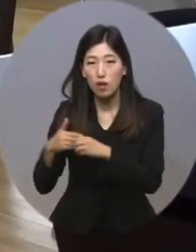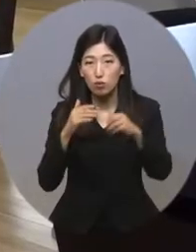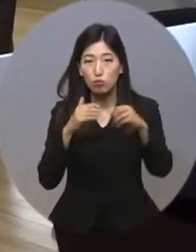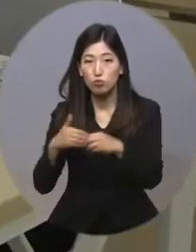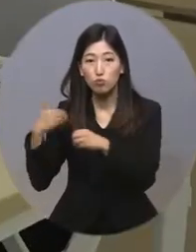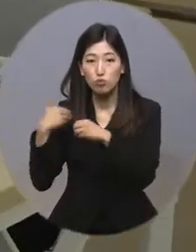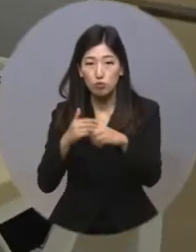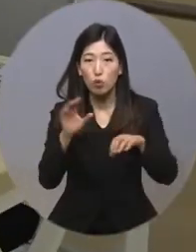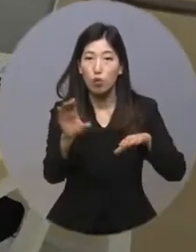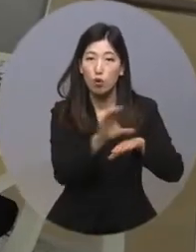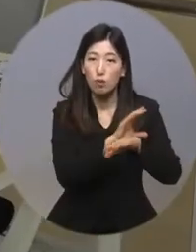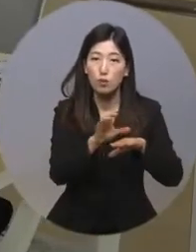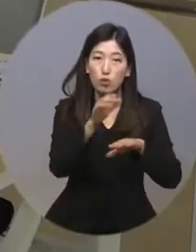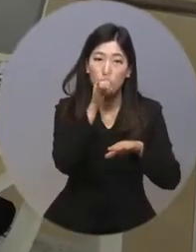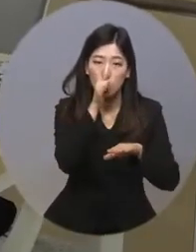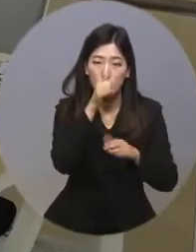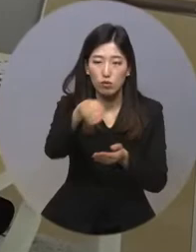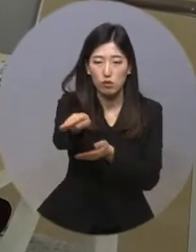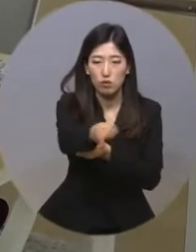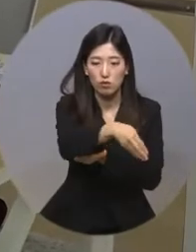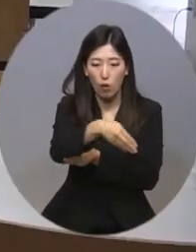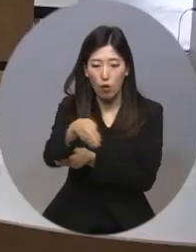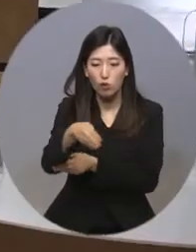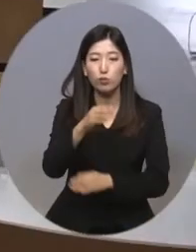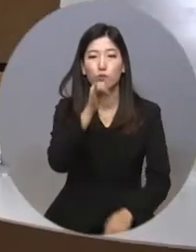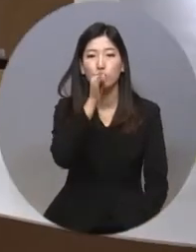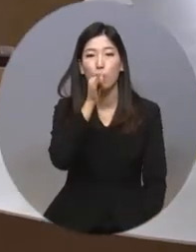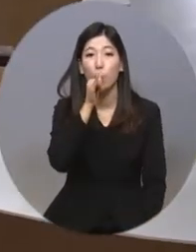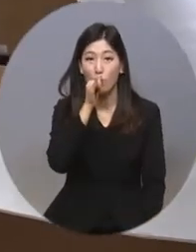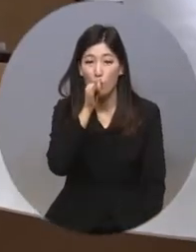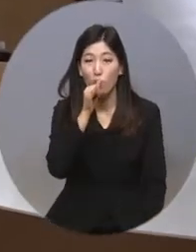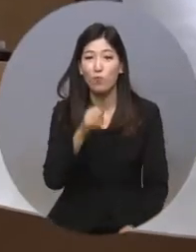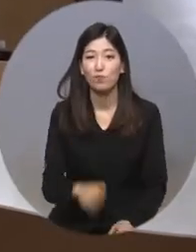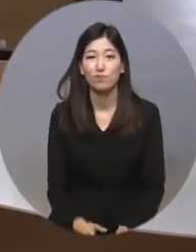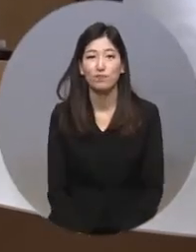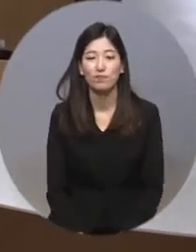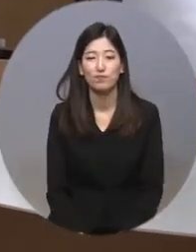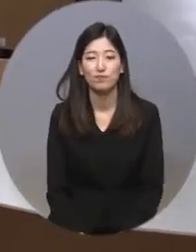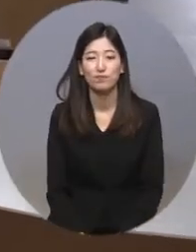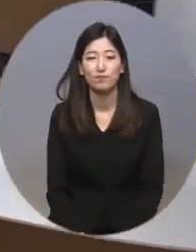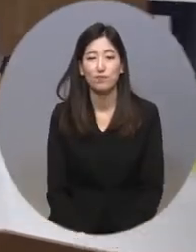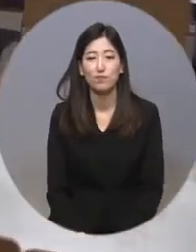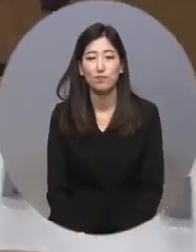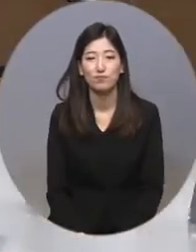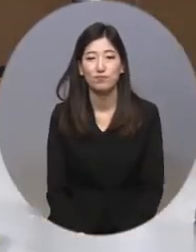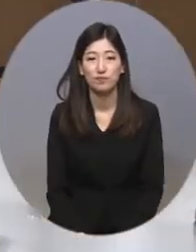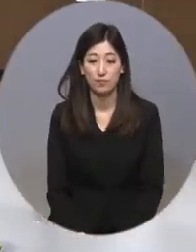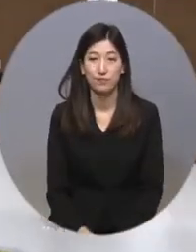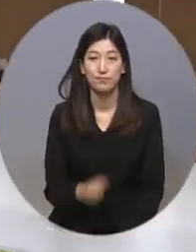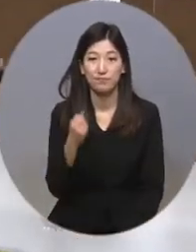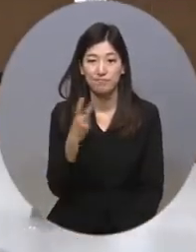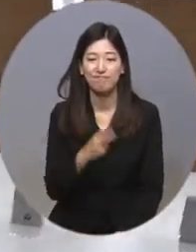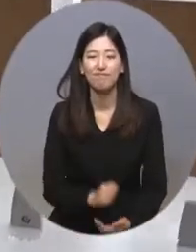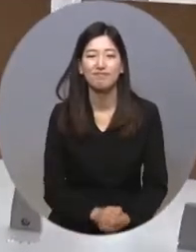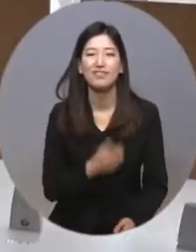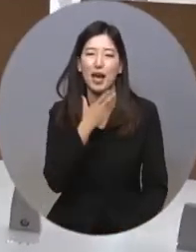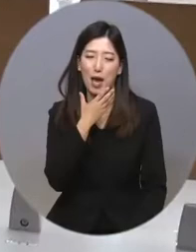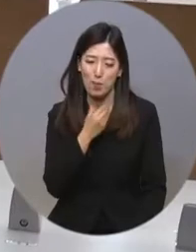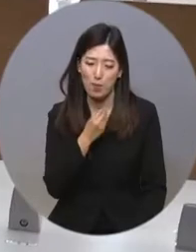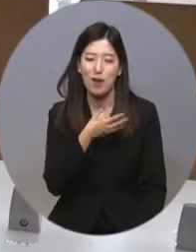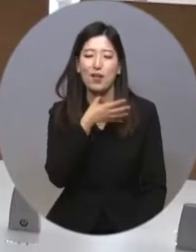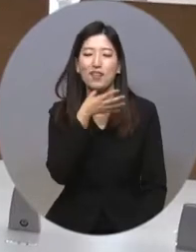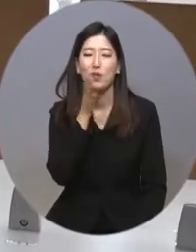등 다양한 여가활동을 할 수 있게 마련해놨으며 이미화 명천실보복지관장도 행복한